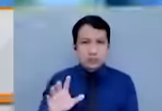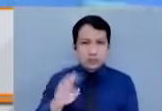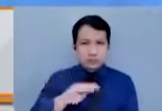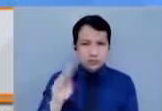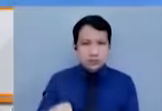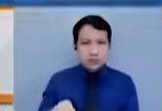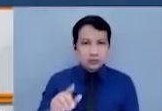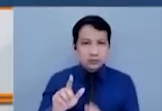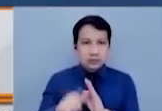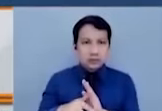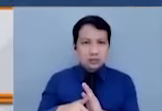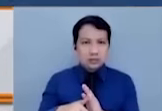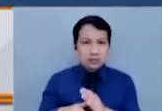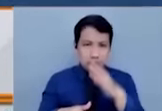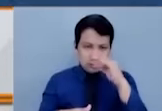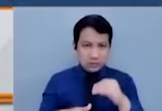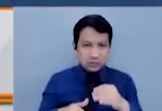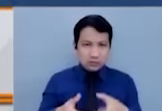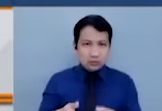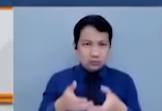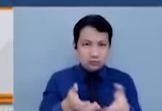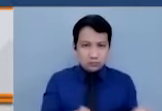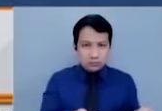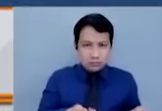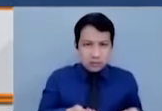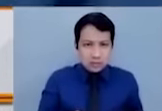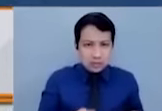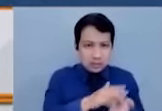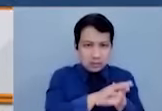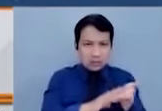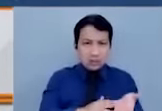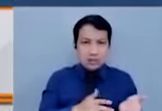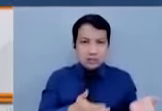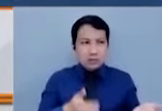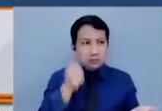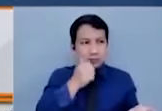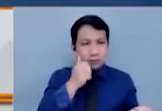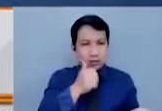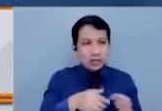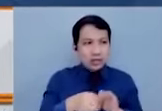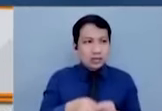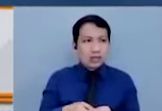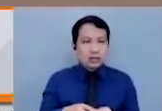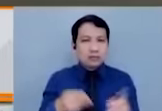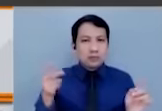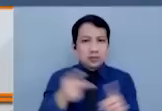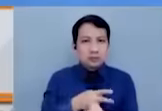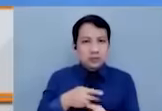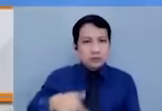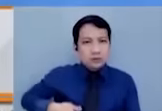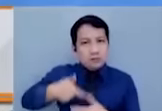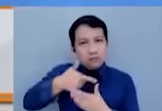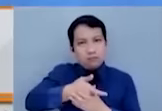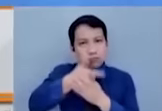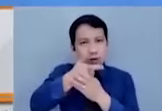lumabas na ang isang grupo, bit-bit ang isang duguan at lupay-pay na babae. Biktima siya ng pamamaril.